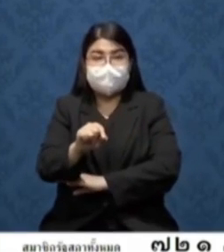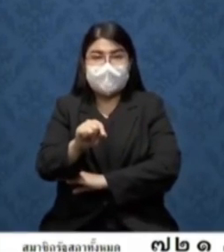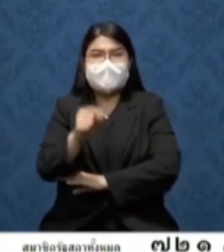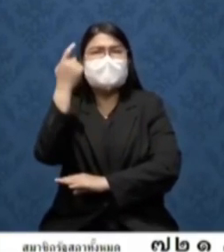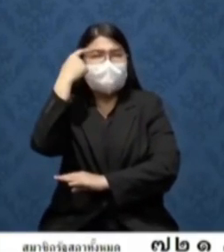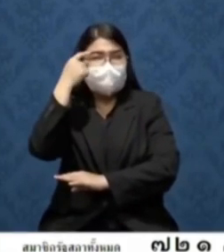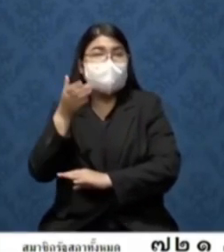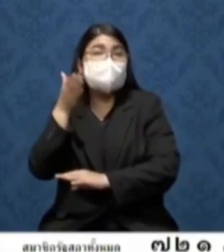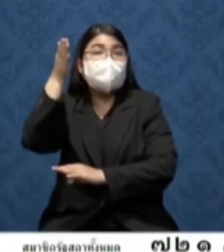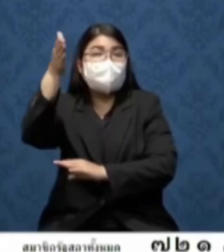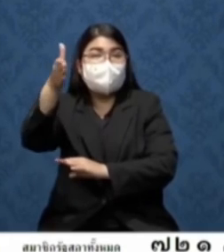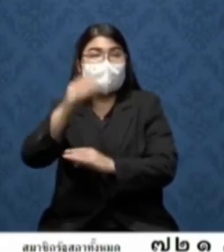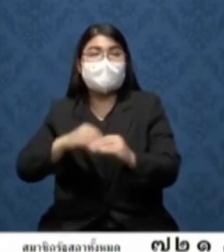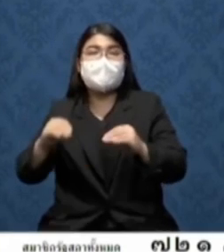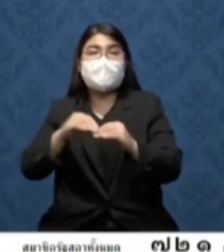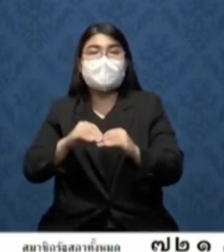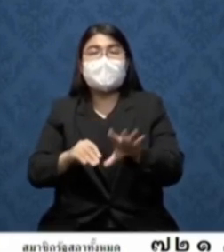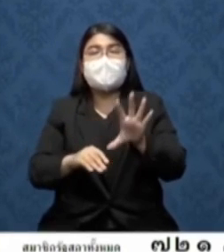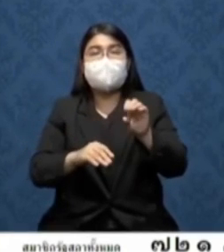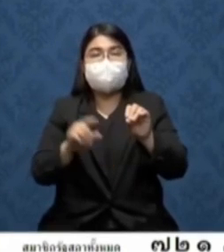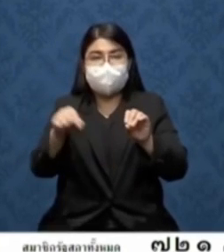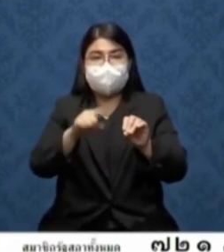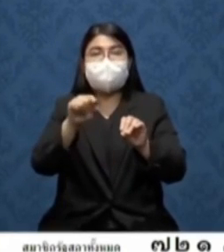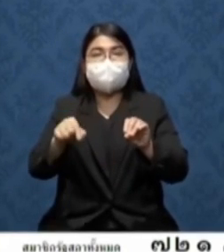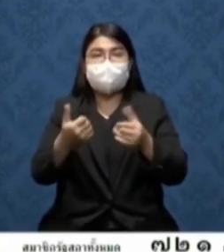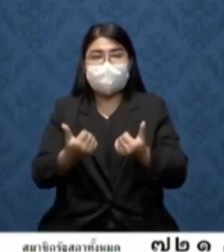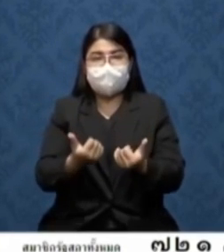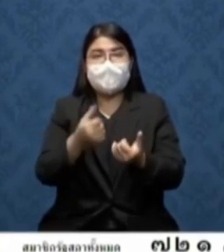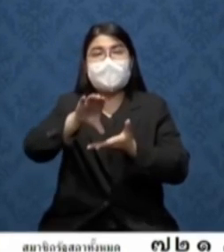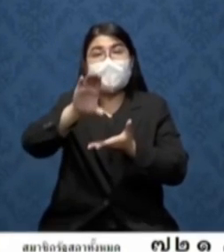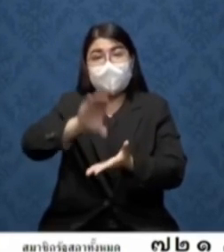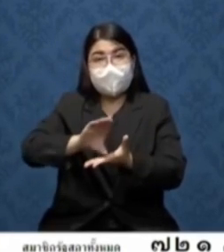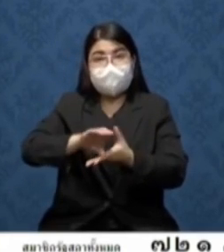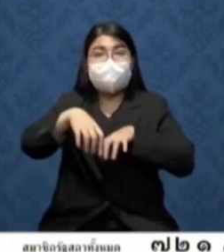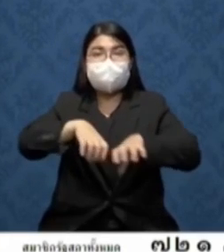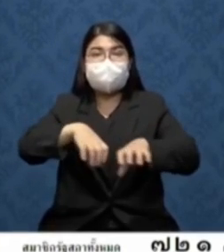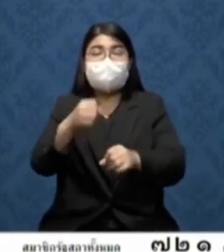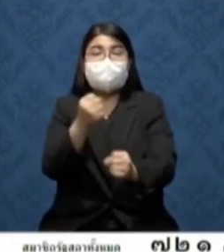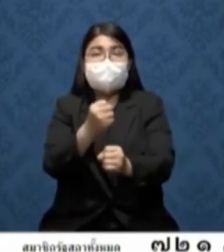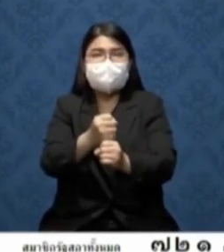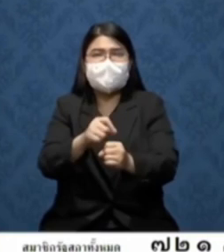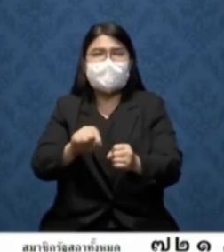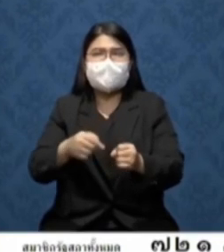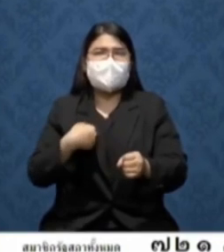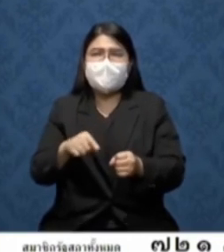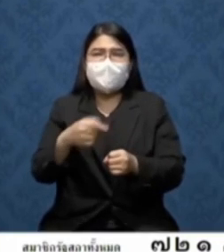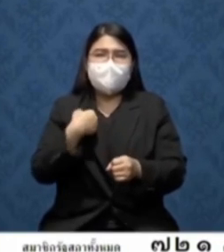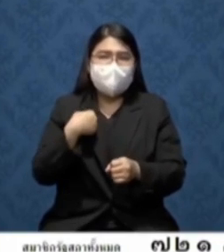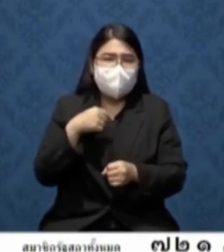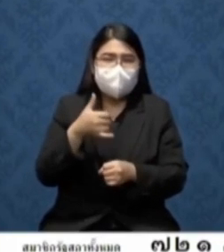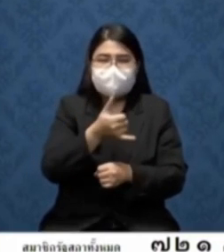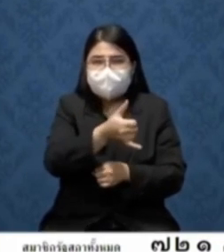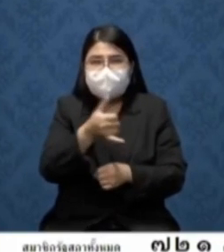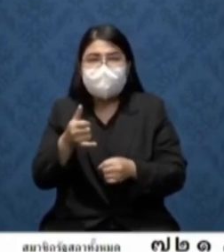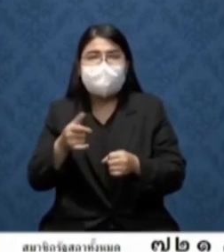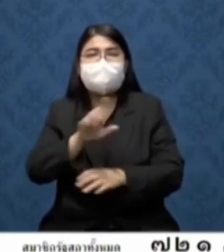ตการจัดสรรงบประมาณใหม่นี้จะเป็นธรรมจะเป็นการทำให้ไม่ต้องมีการวิ่งเต้นจะเป็น